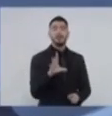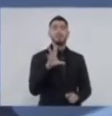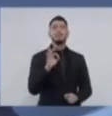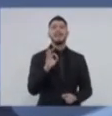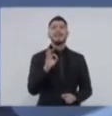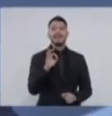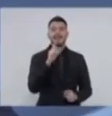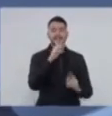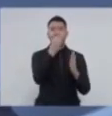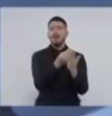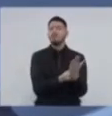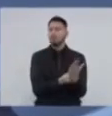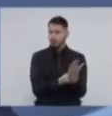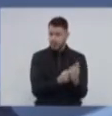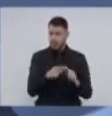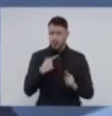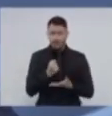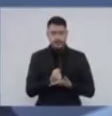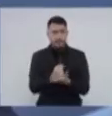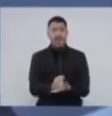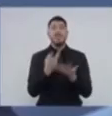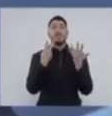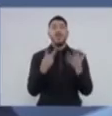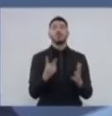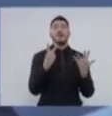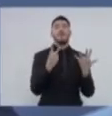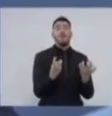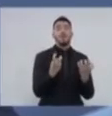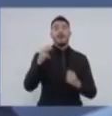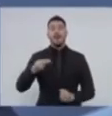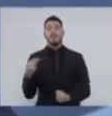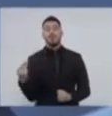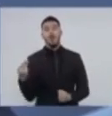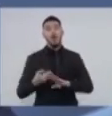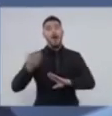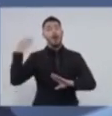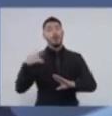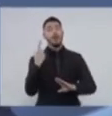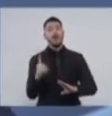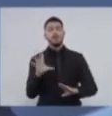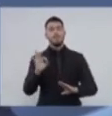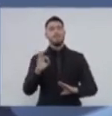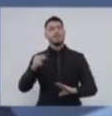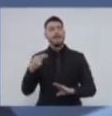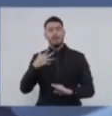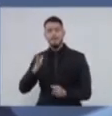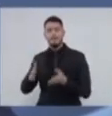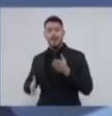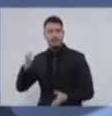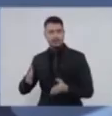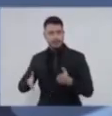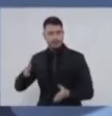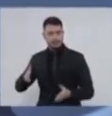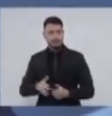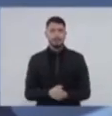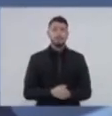κατανάλωσης επιδοτούμε με 270€ τη mw από 150€ τον μάρτιο για την για την μηνιαία